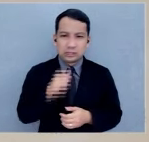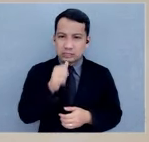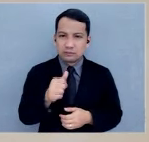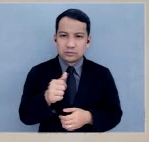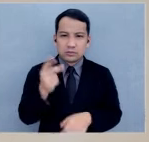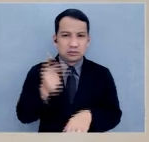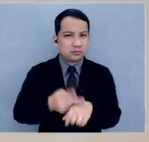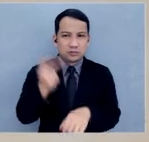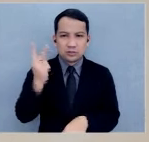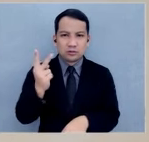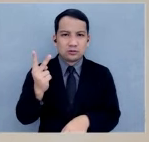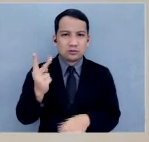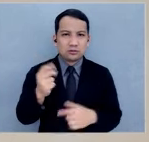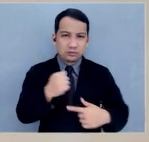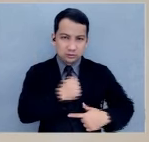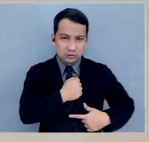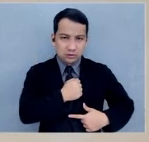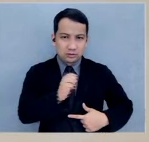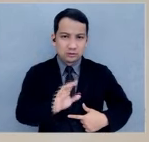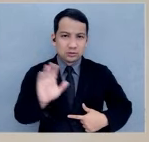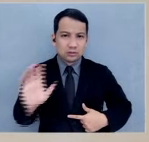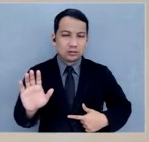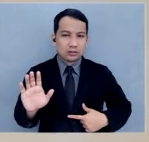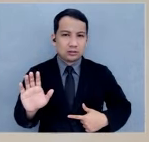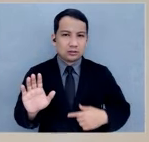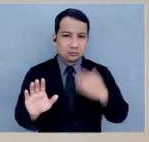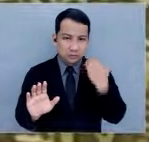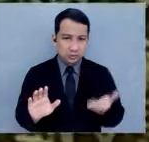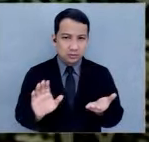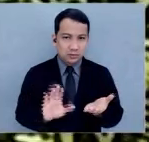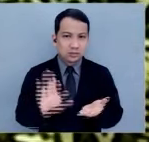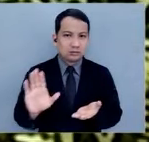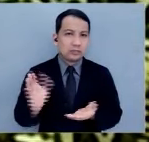dalawa pong security guard at security guard ang napatay at that time.